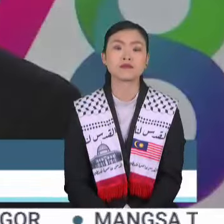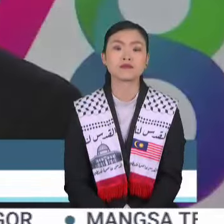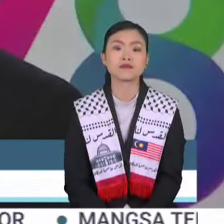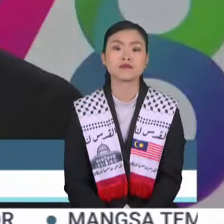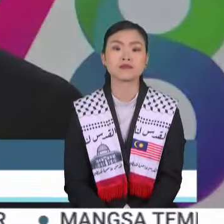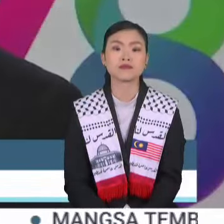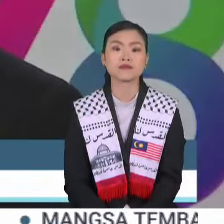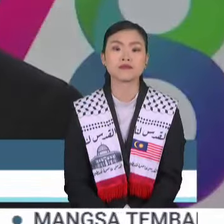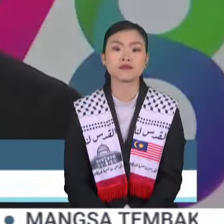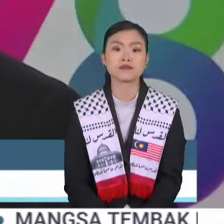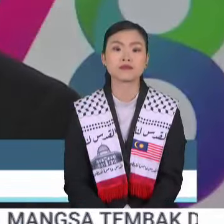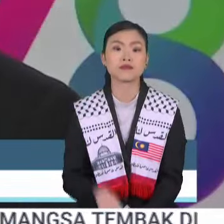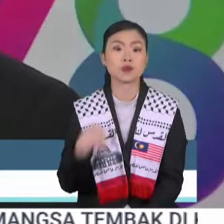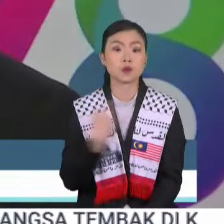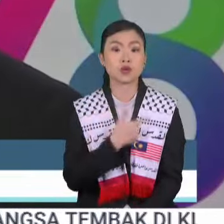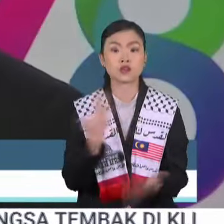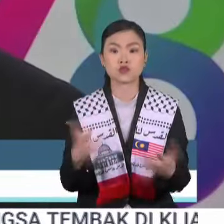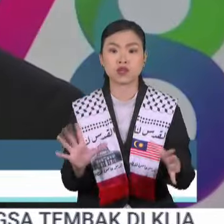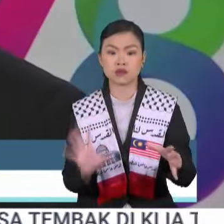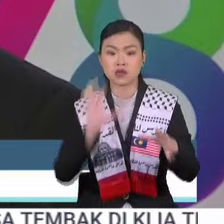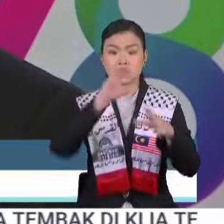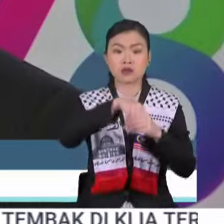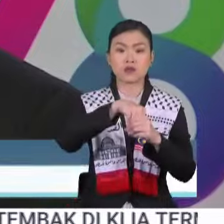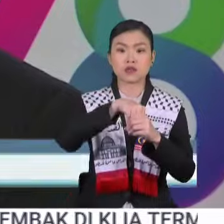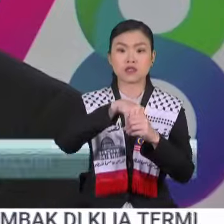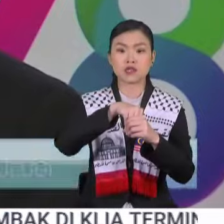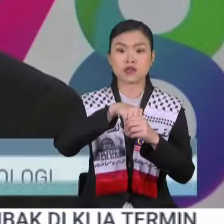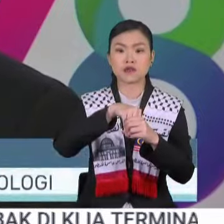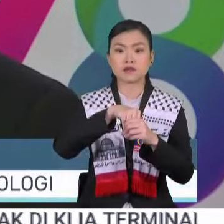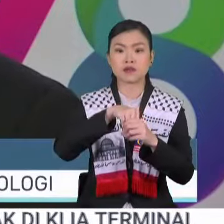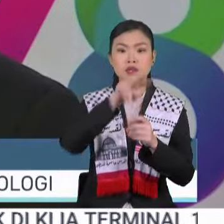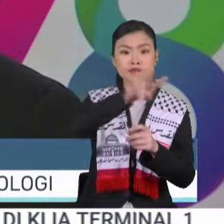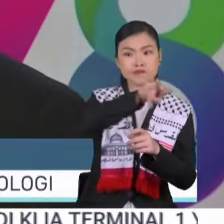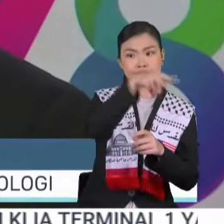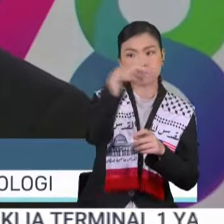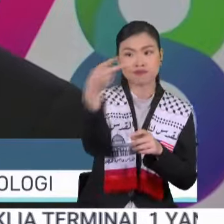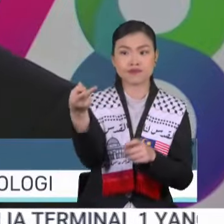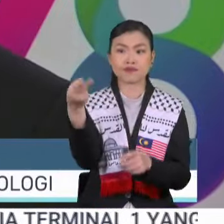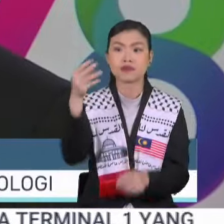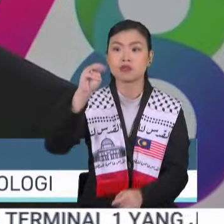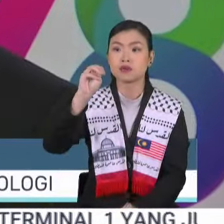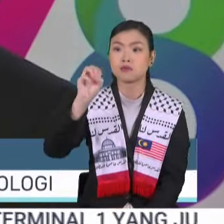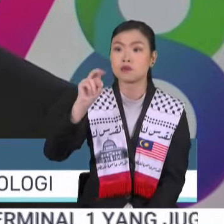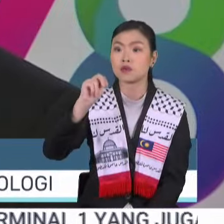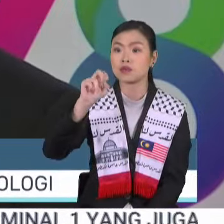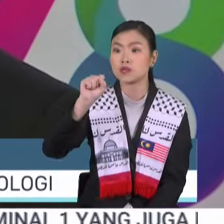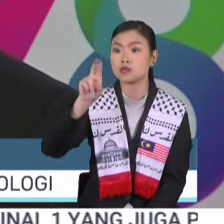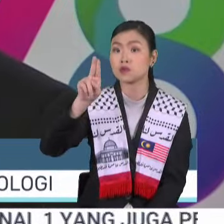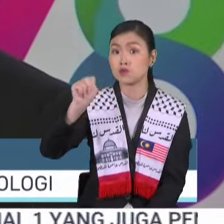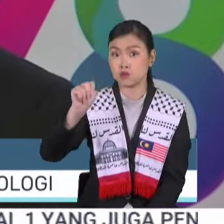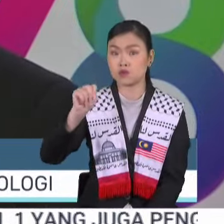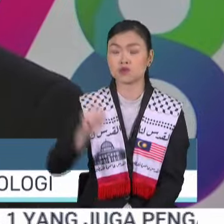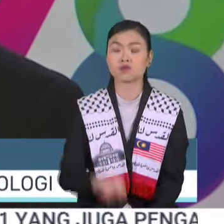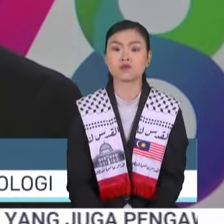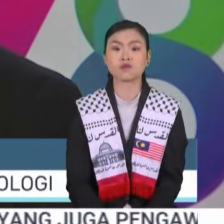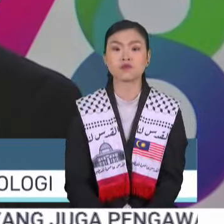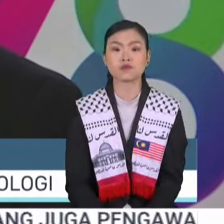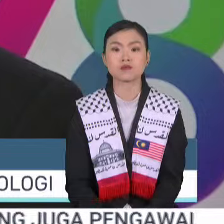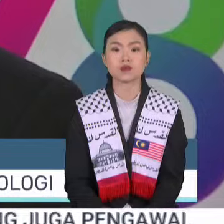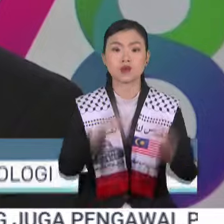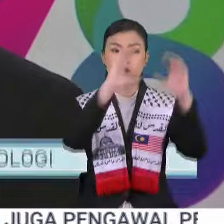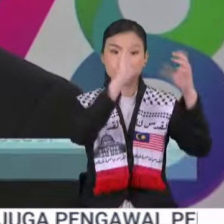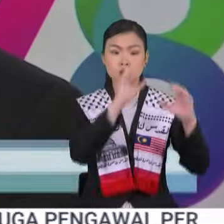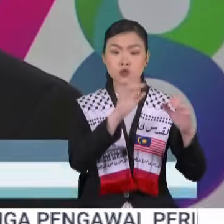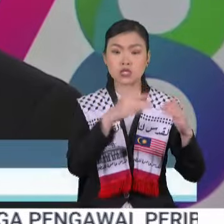So kita dah masuk kepada orang kata intermonsun ataupun musim paling monsun. Secara amnya cuaca di